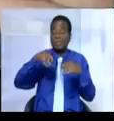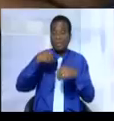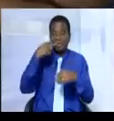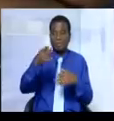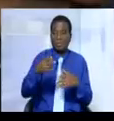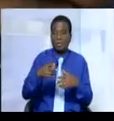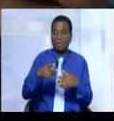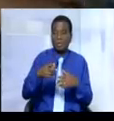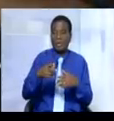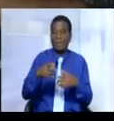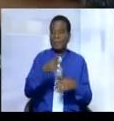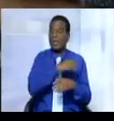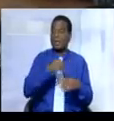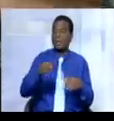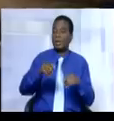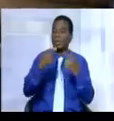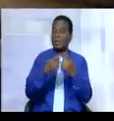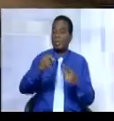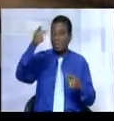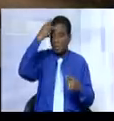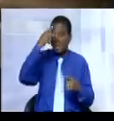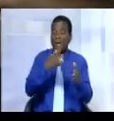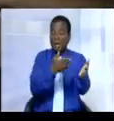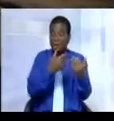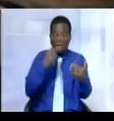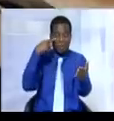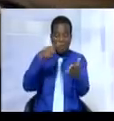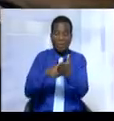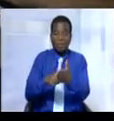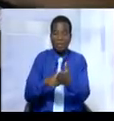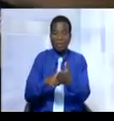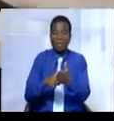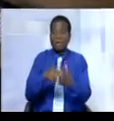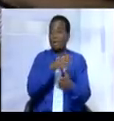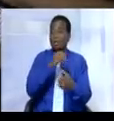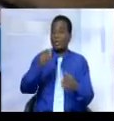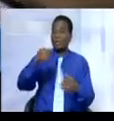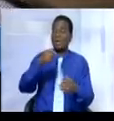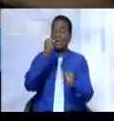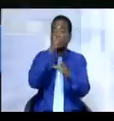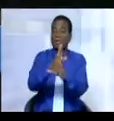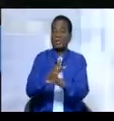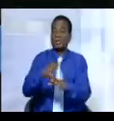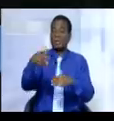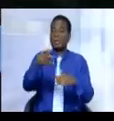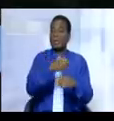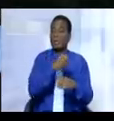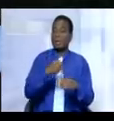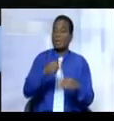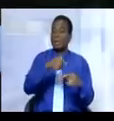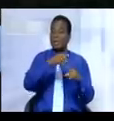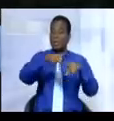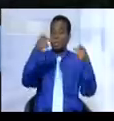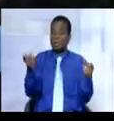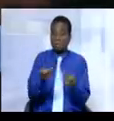RHDP. Le pôle politique du gouvernement qui attend les avis et observations du RHDP a déjà recueilli les positions des partis